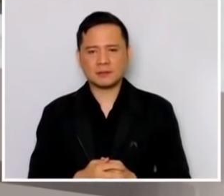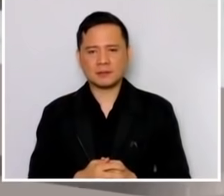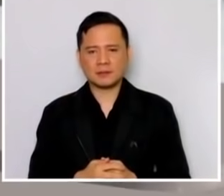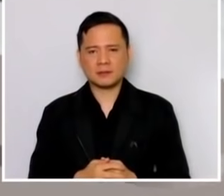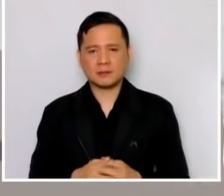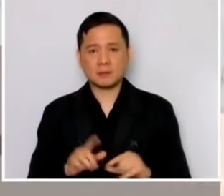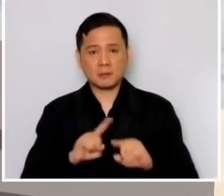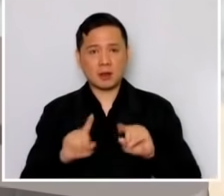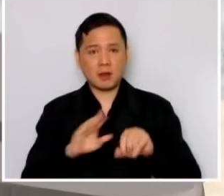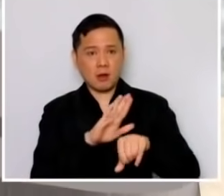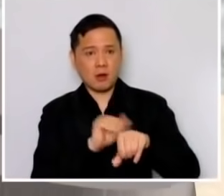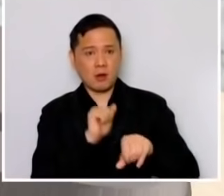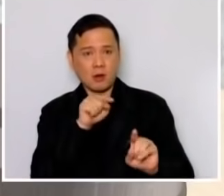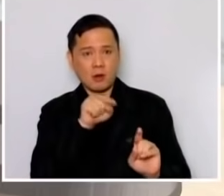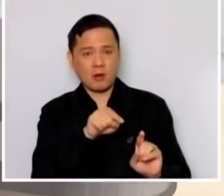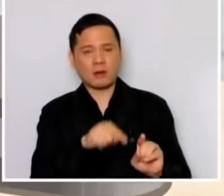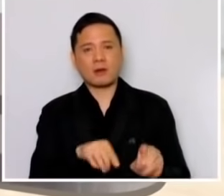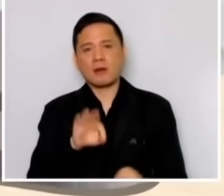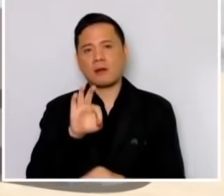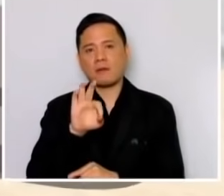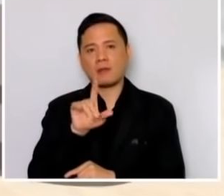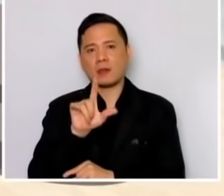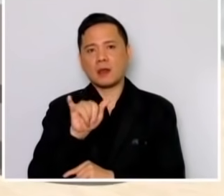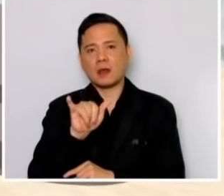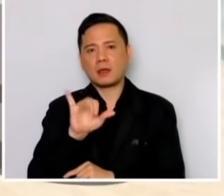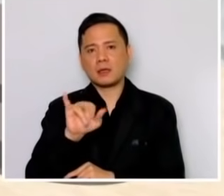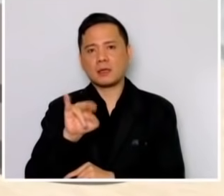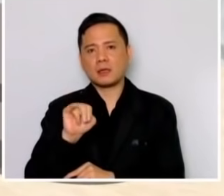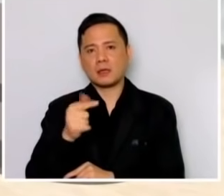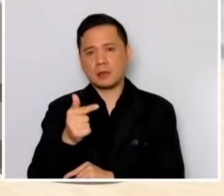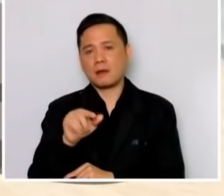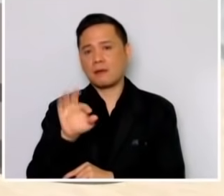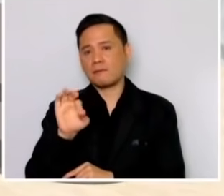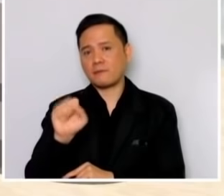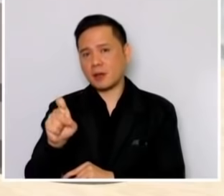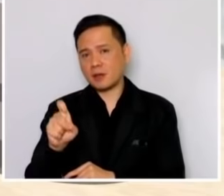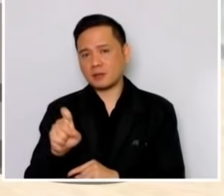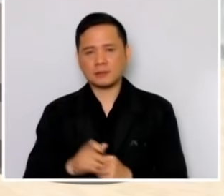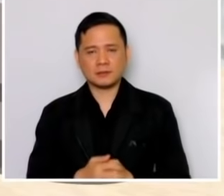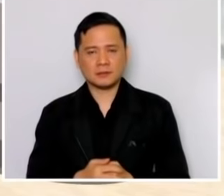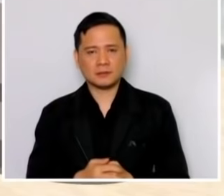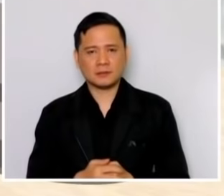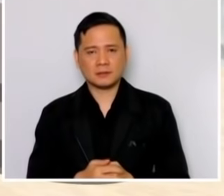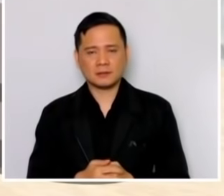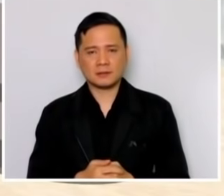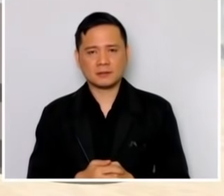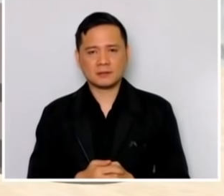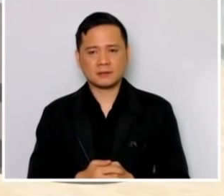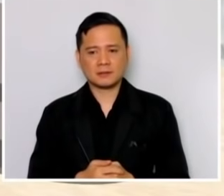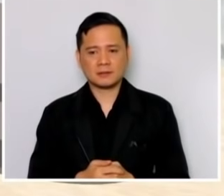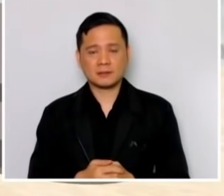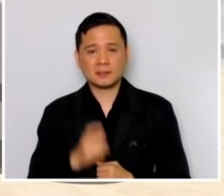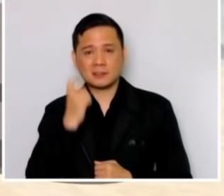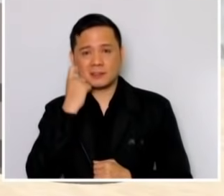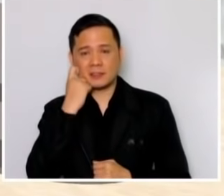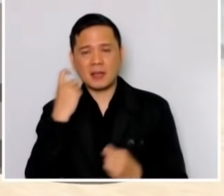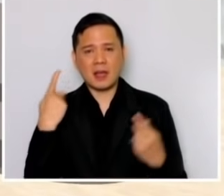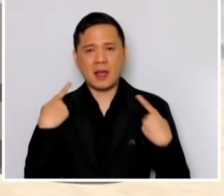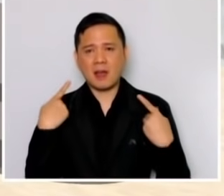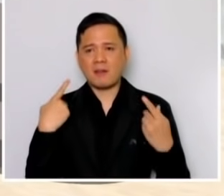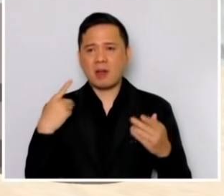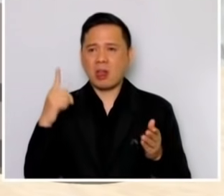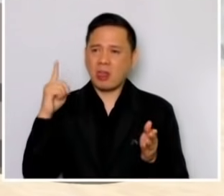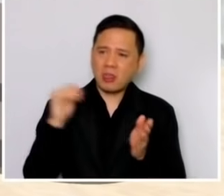ang tawag sa may ito ay flying fox. At alam nyo ba na kamakailan lang ay libo-libong flying fox